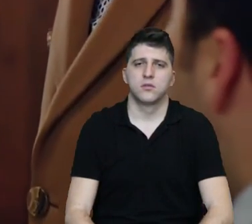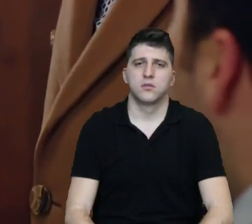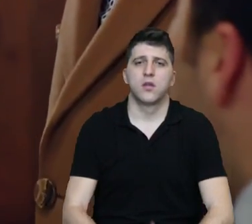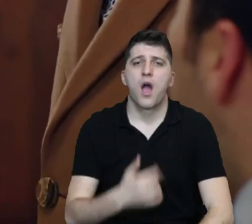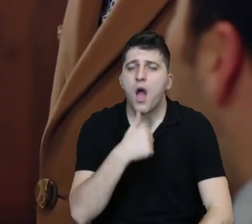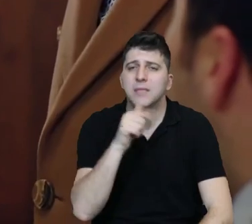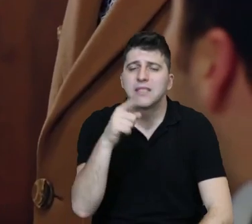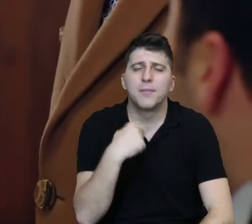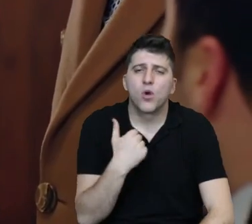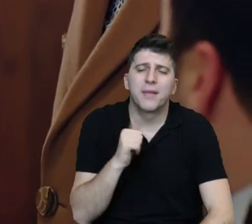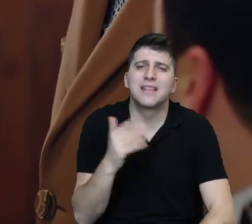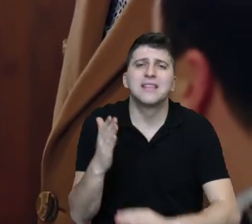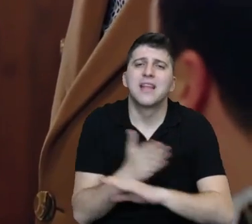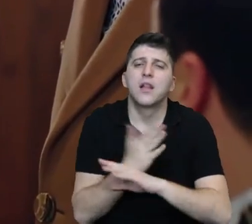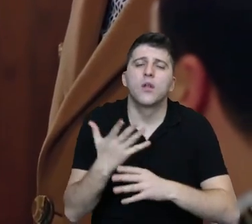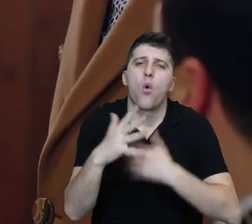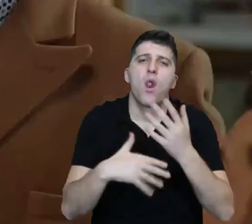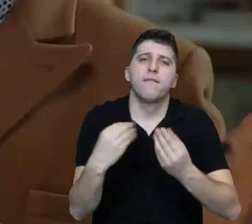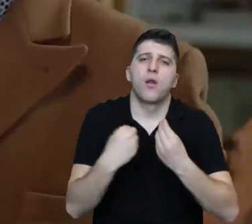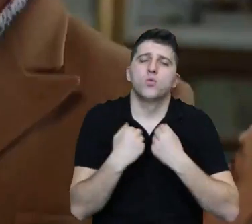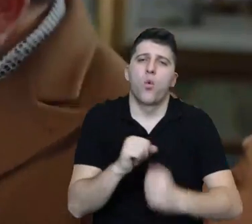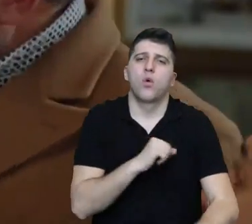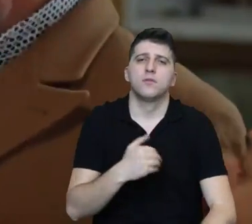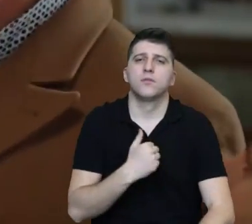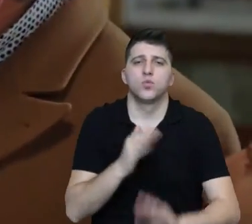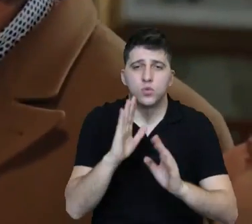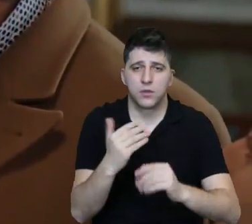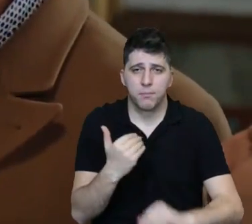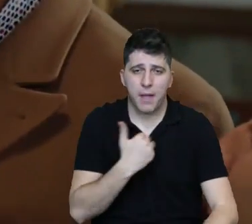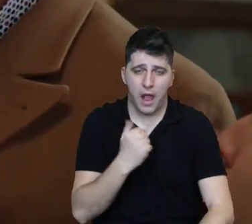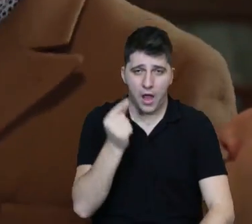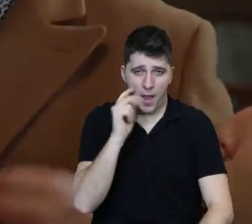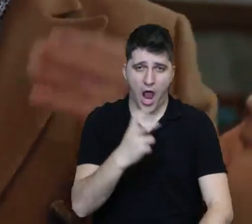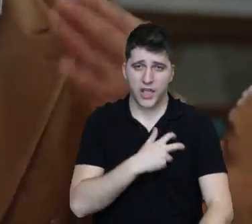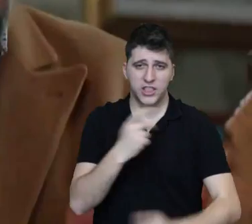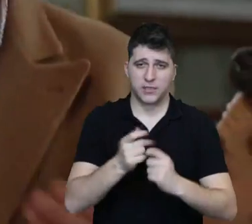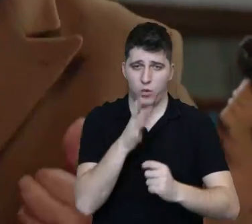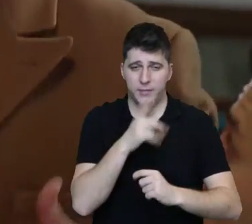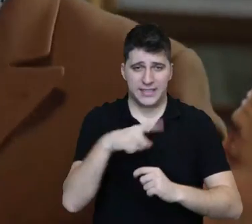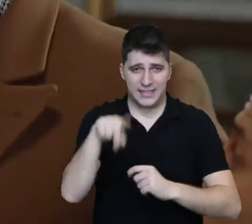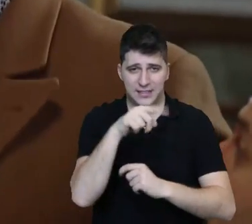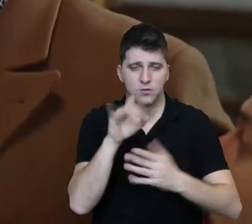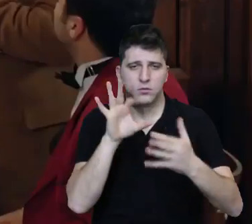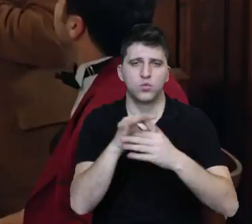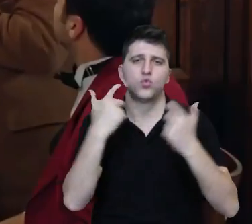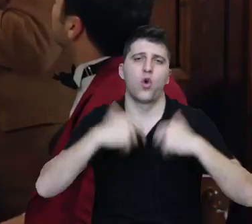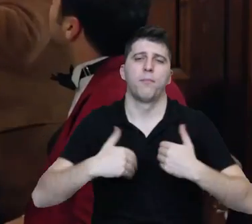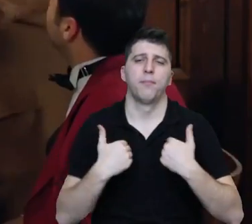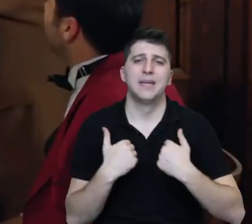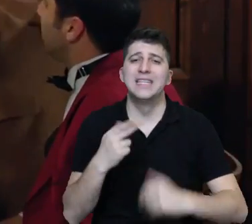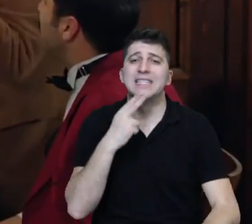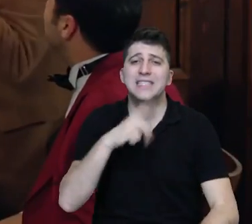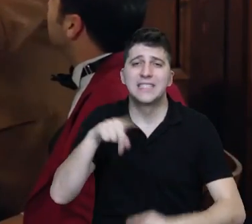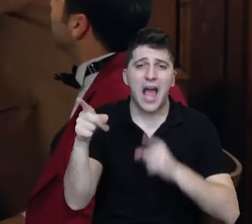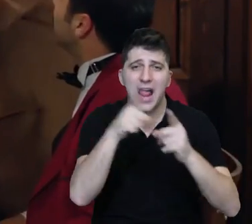Abi sen bizi o zaman niye ateşe veriyorsun durduk yerde? Yavrum ben bir aşk gurusu olarak sizin vuslatınızdan sorumluyum.